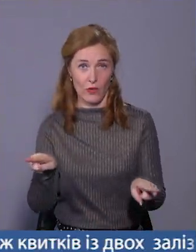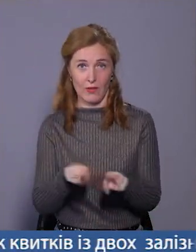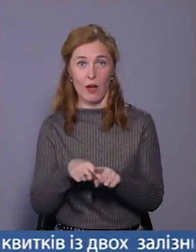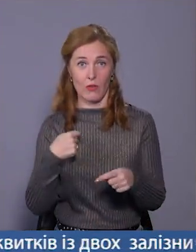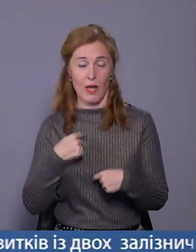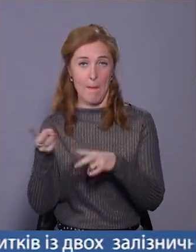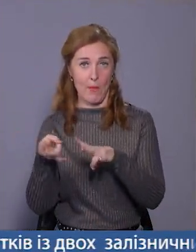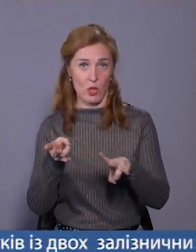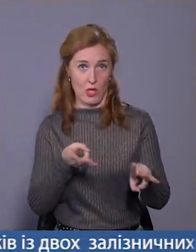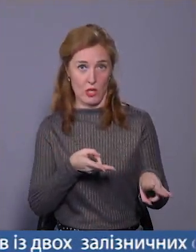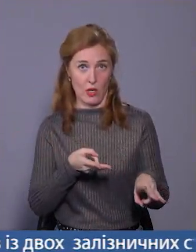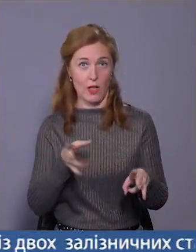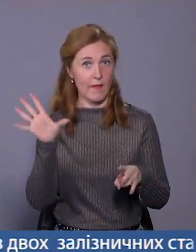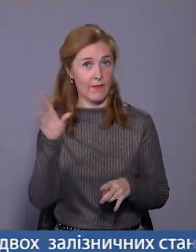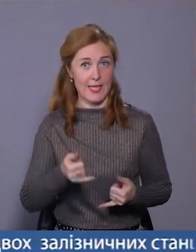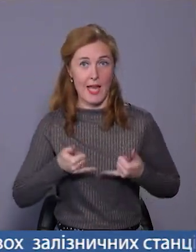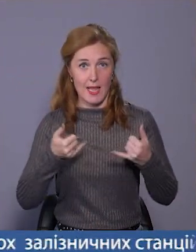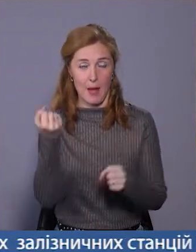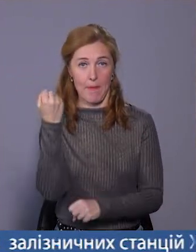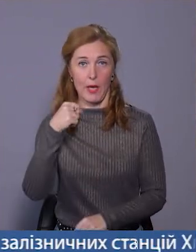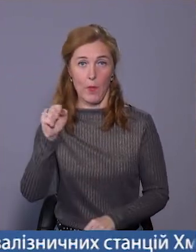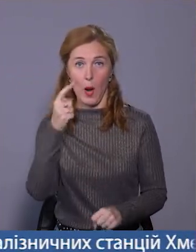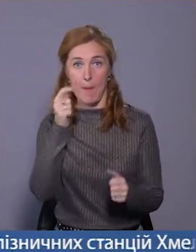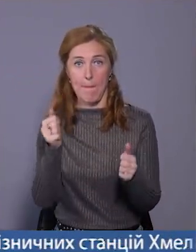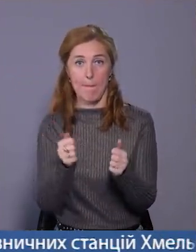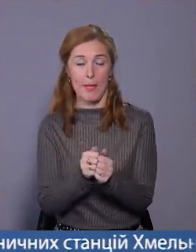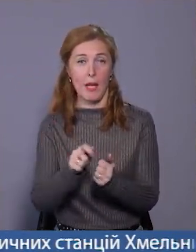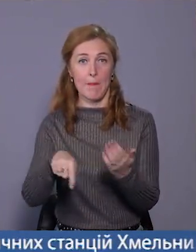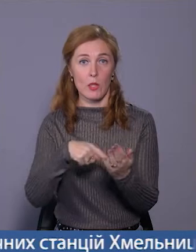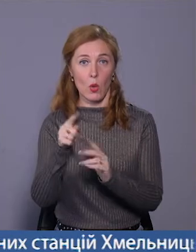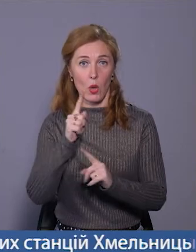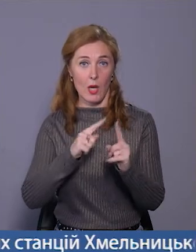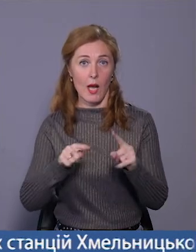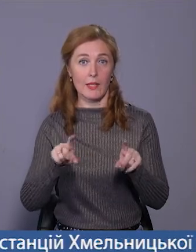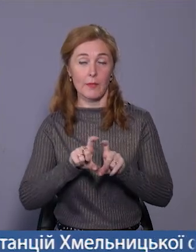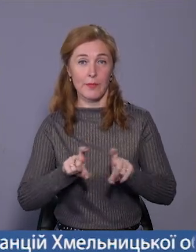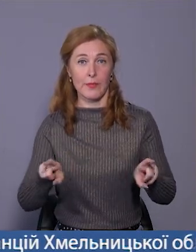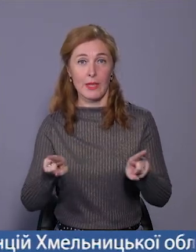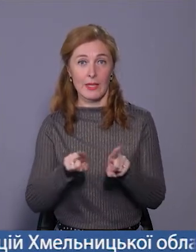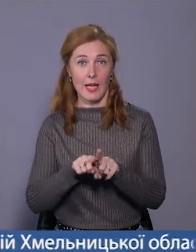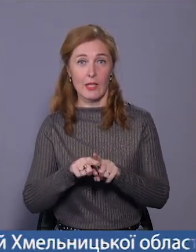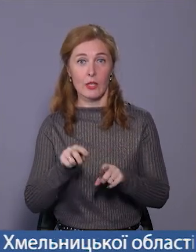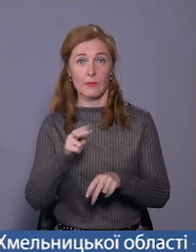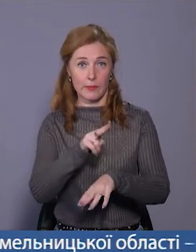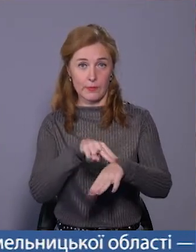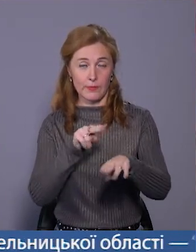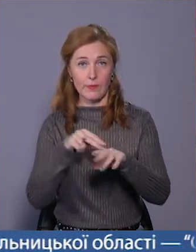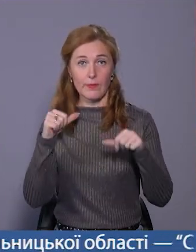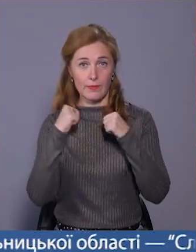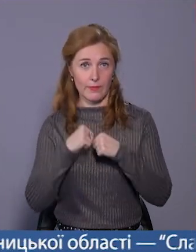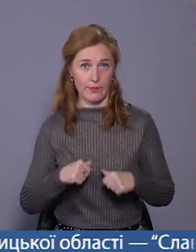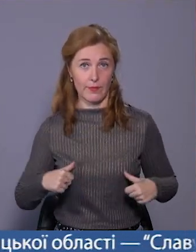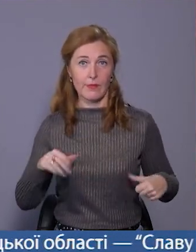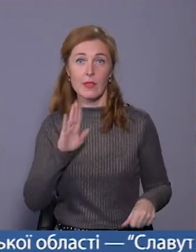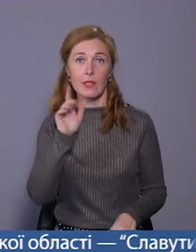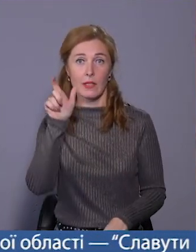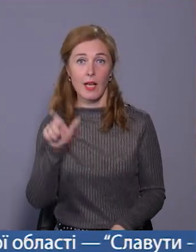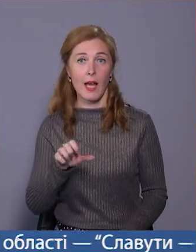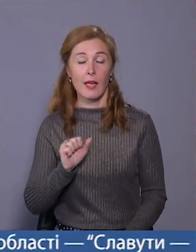постраждав. Все заради перемоги. Біля міської ради поліція, у приміщенні теж правоохоронці у захисних бронежилетах. Тетяна, яка називає